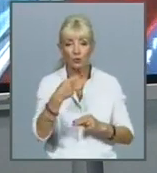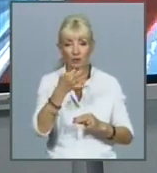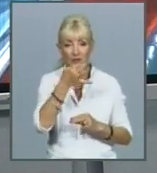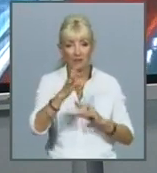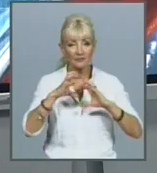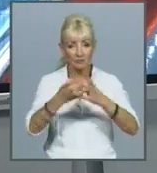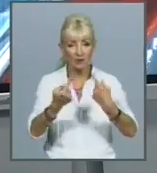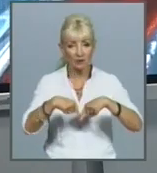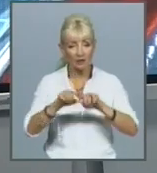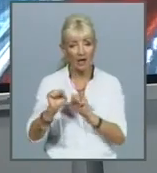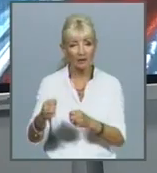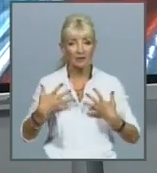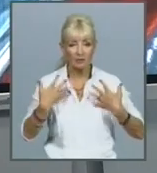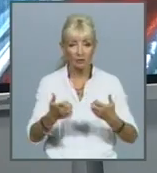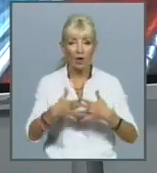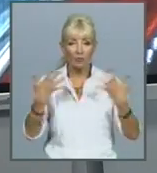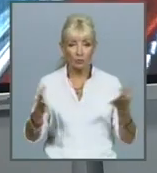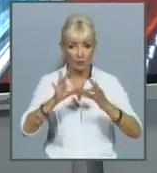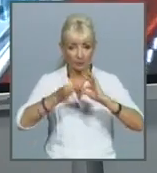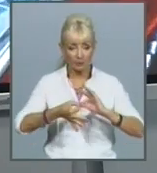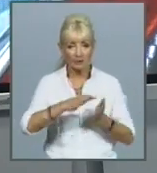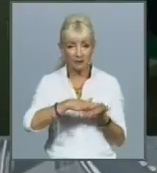організації охорони здоров'я. Більше деталей далі.